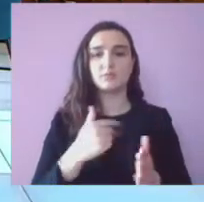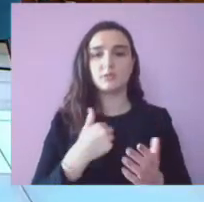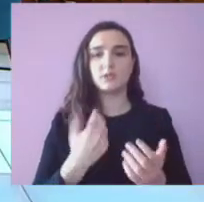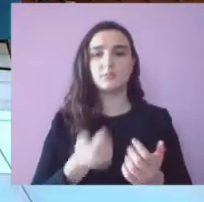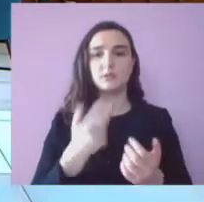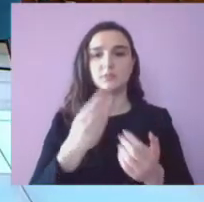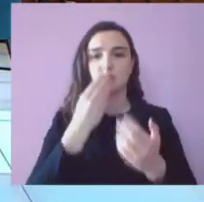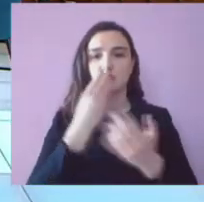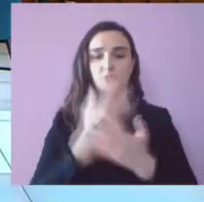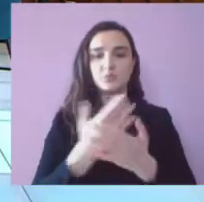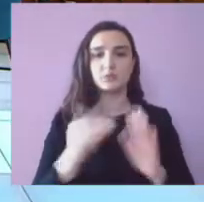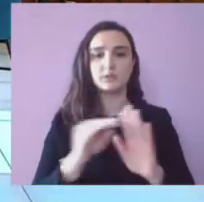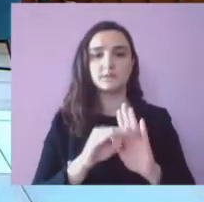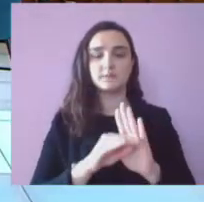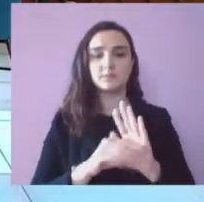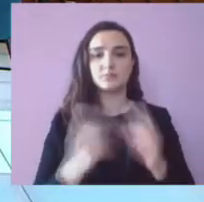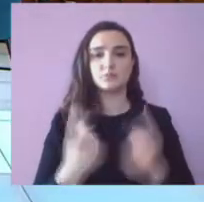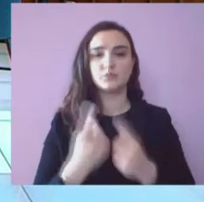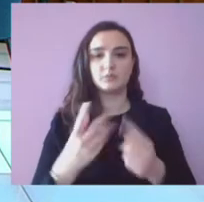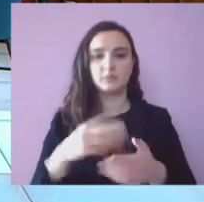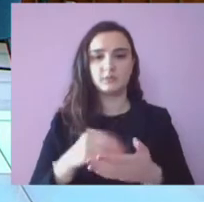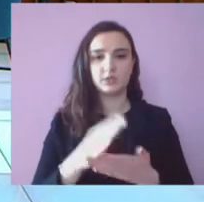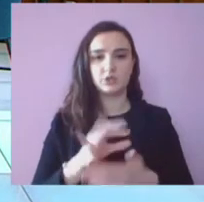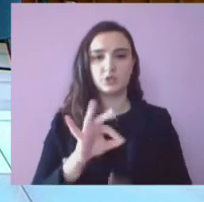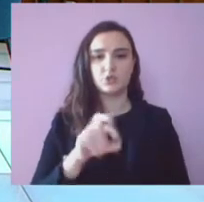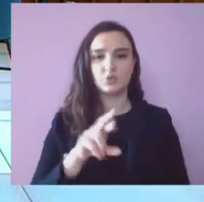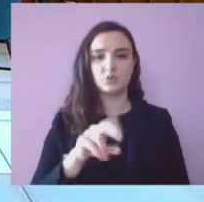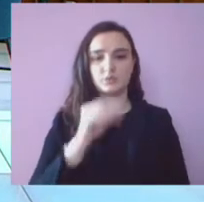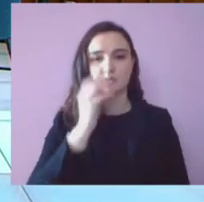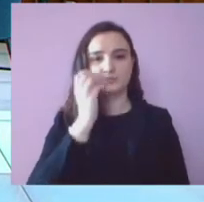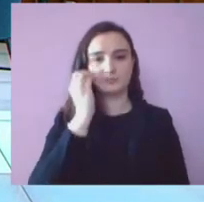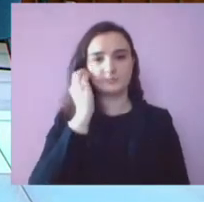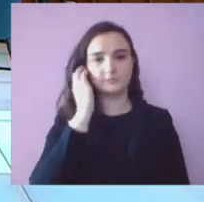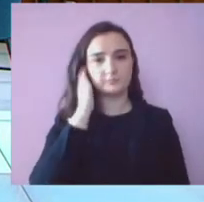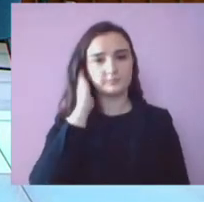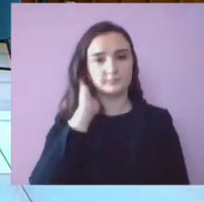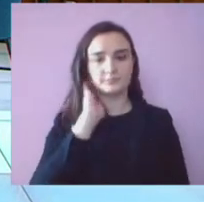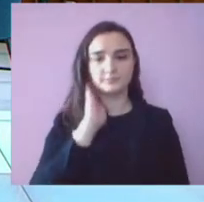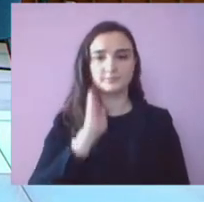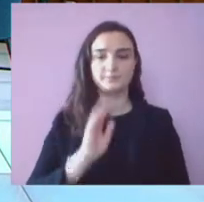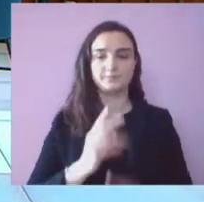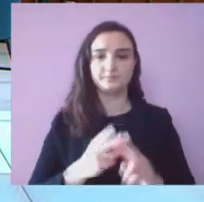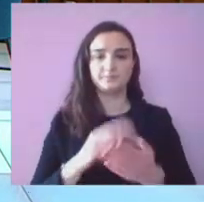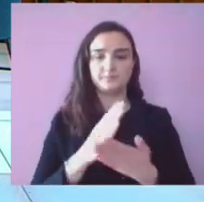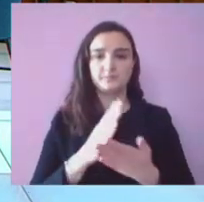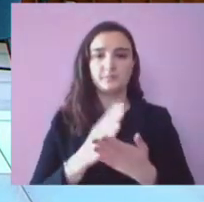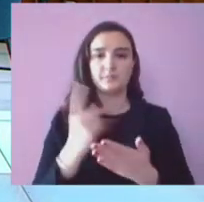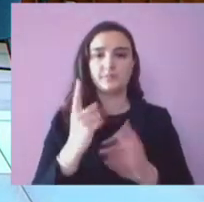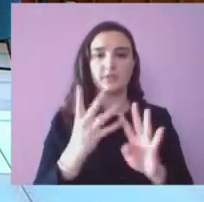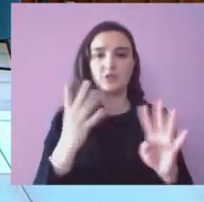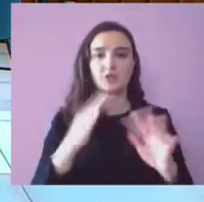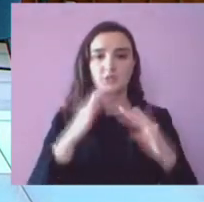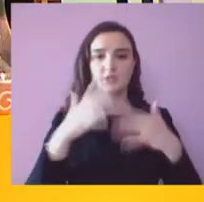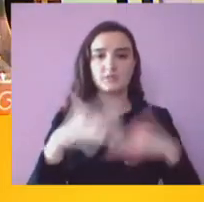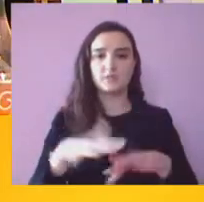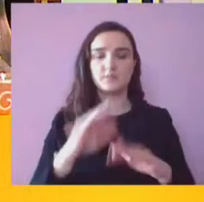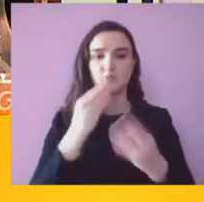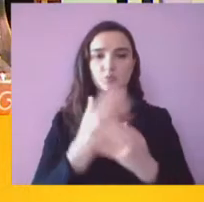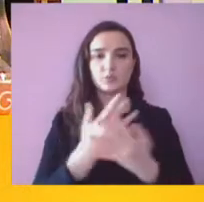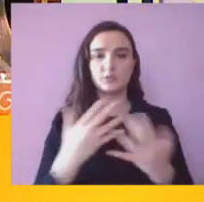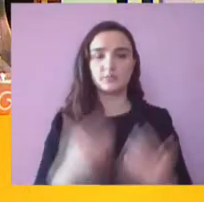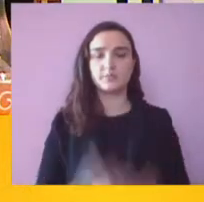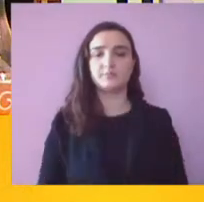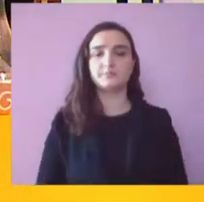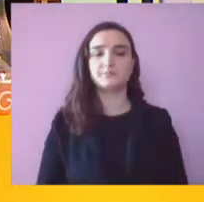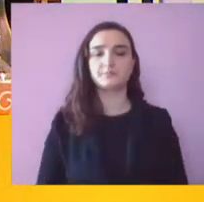ჩამოგითვლით, რომელშიც ბუნებრივად არის იოდი. ეს გახლავთ პირველ რიგში ზღვის პროდუქტები. მე მესმის, რომ ბავშვებს